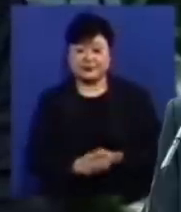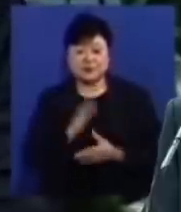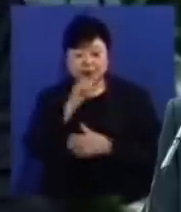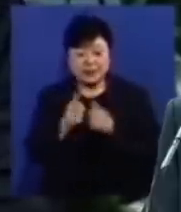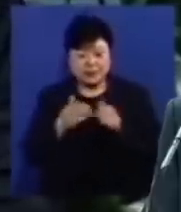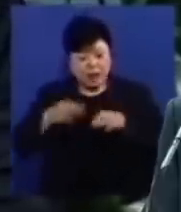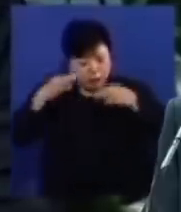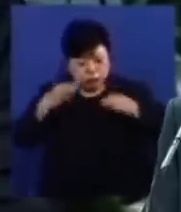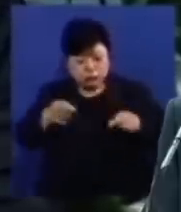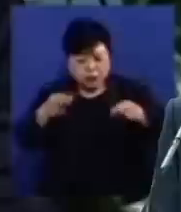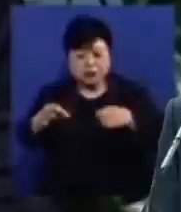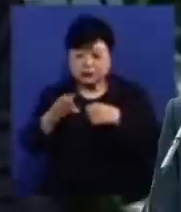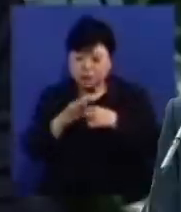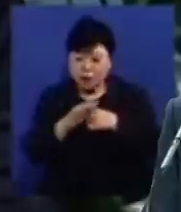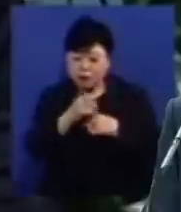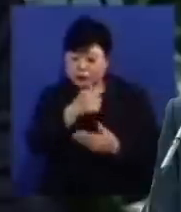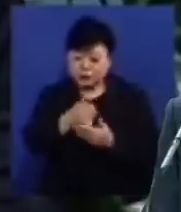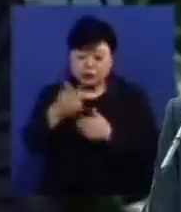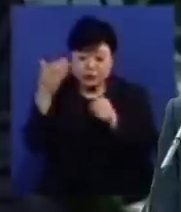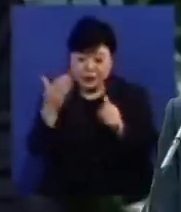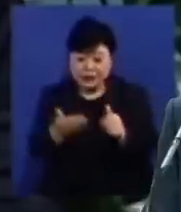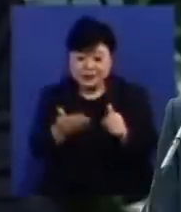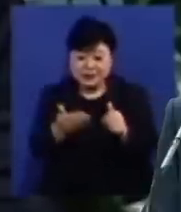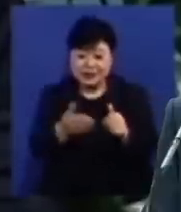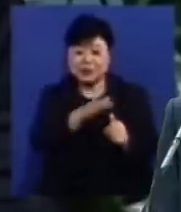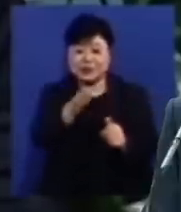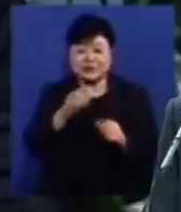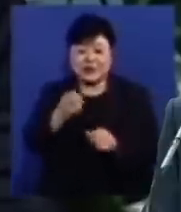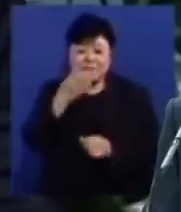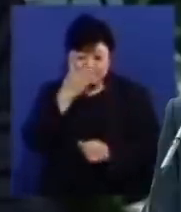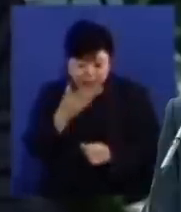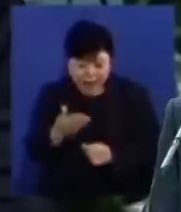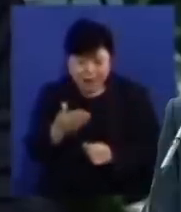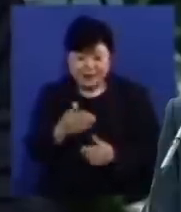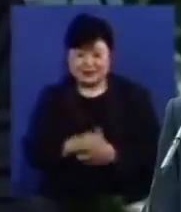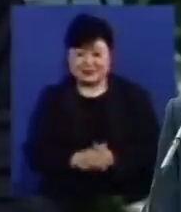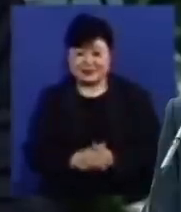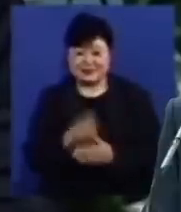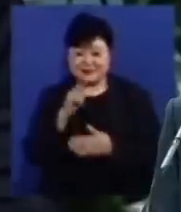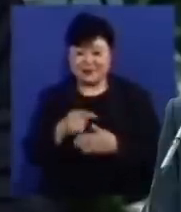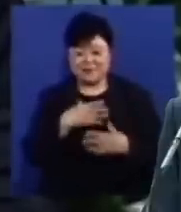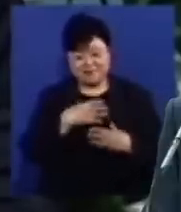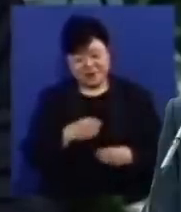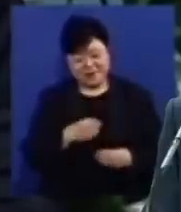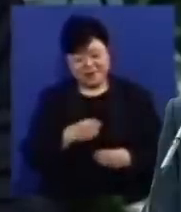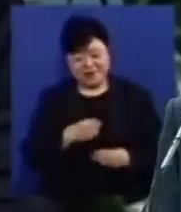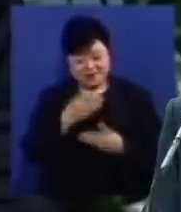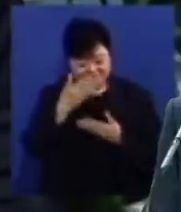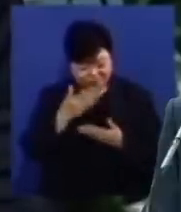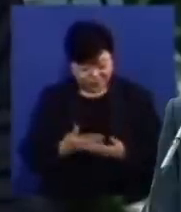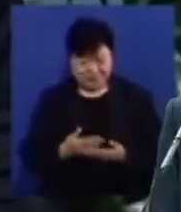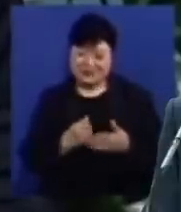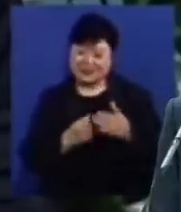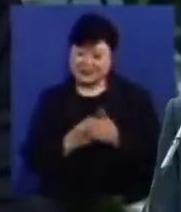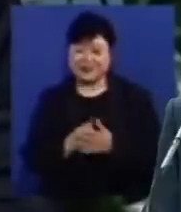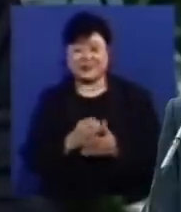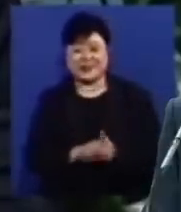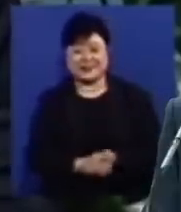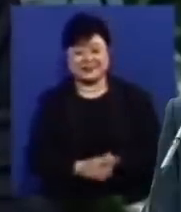하나님께 부르짖으면 주님께서 우리를 응답하시고 마음의 평안을 주시기 때문인